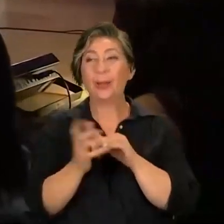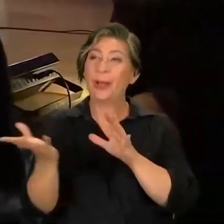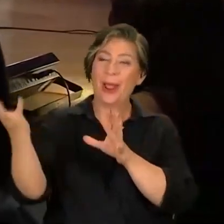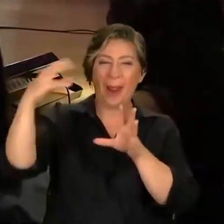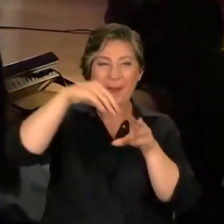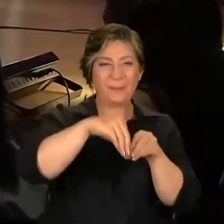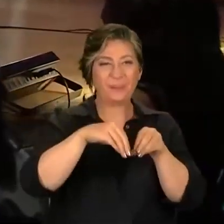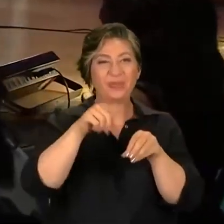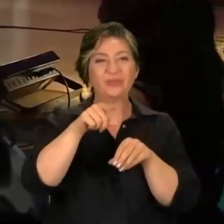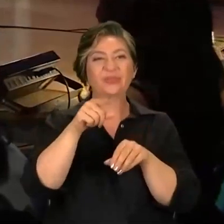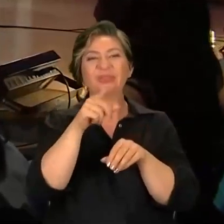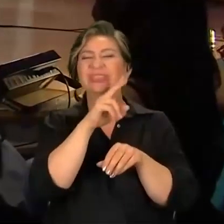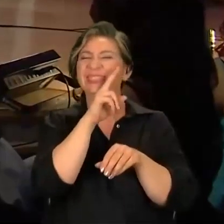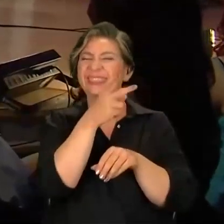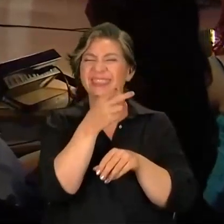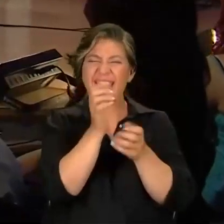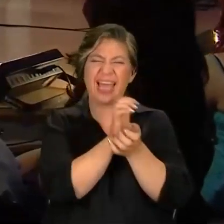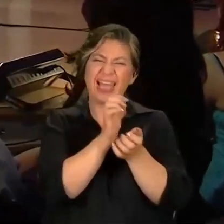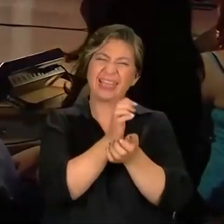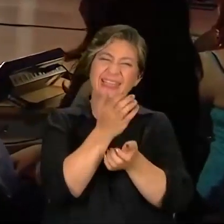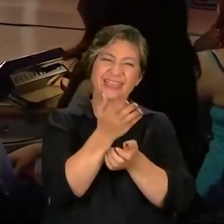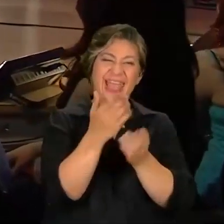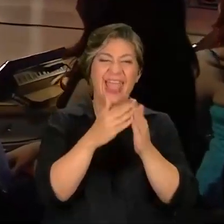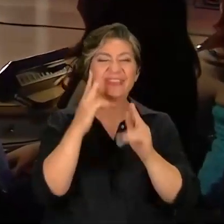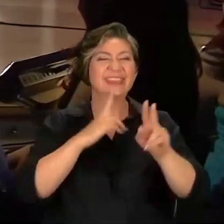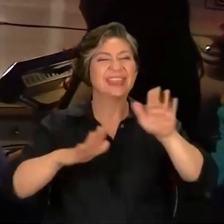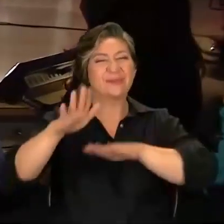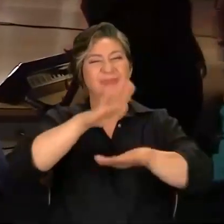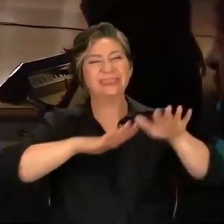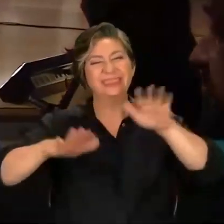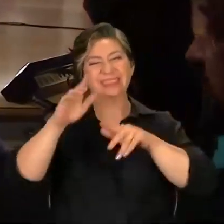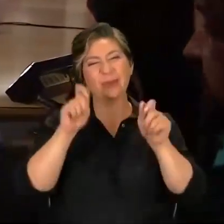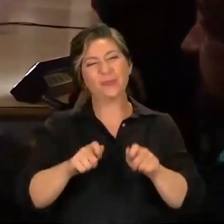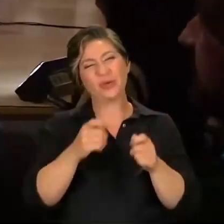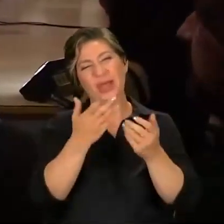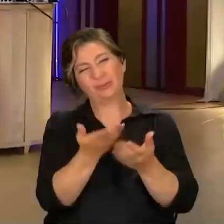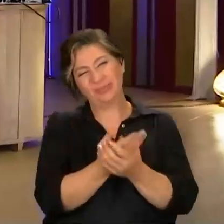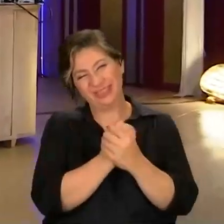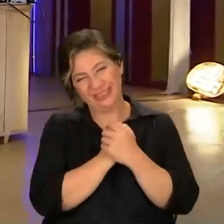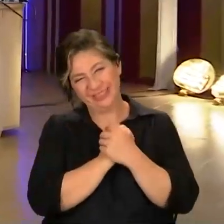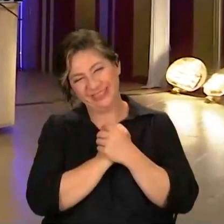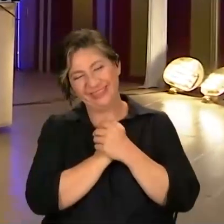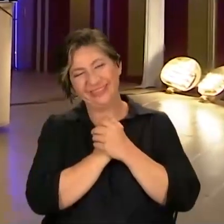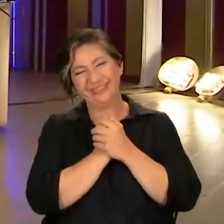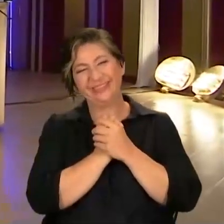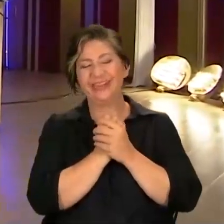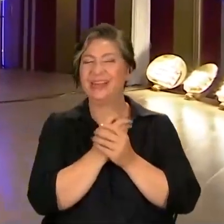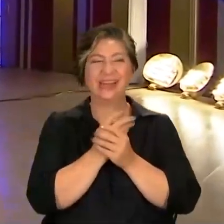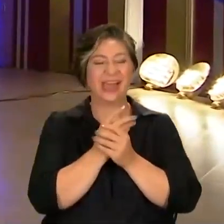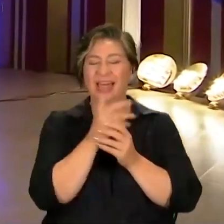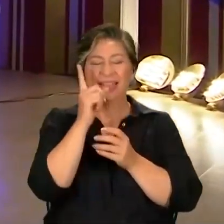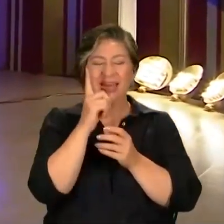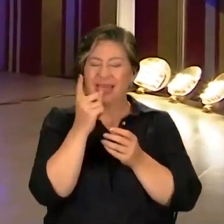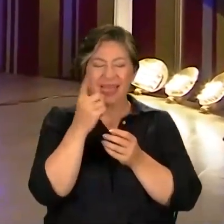toplanıp şu fukara ailenin evlerini hep birlikte temizleyelim diyorlarmış. Allah